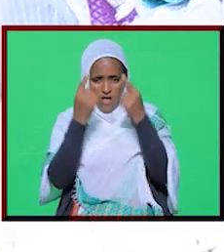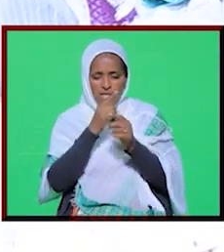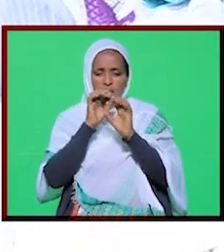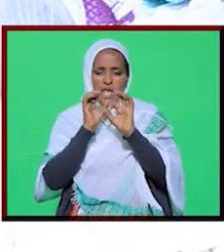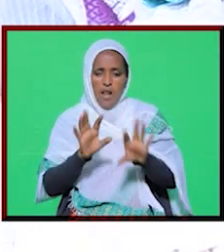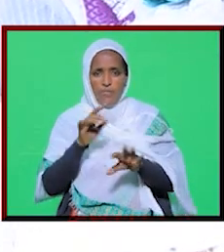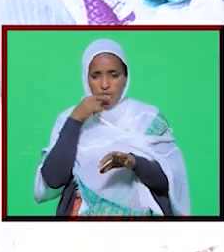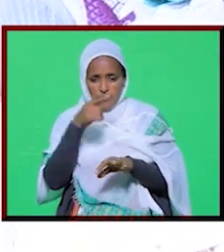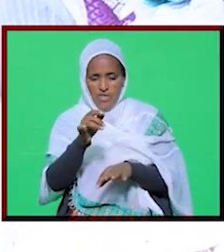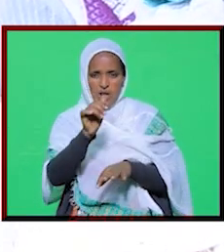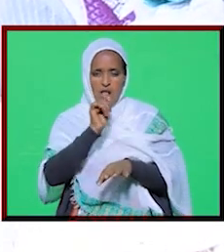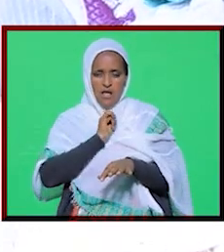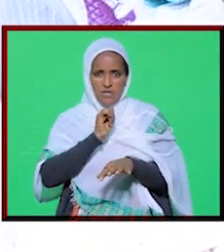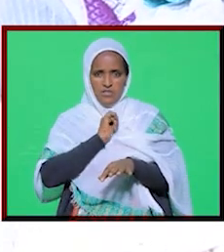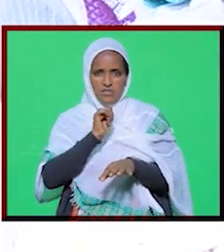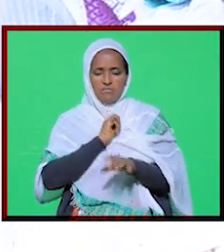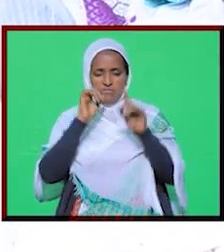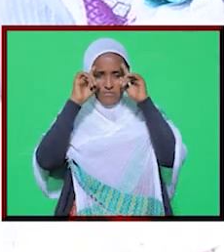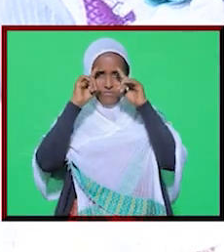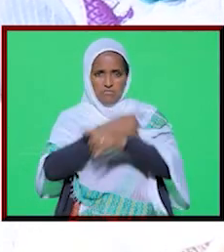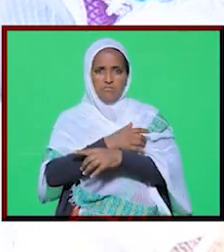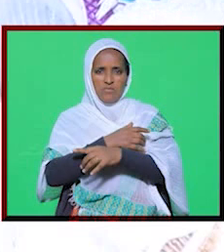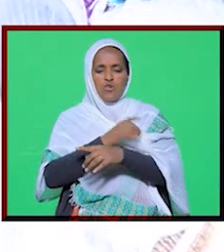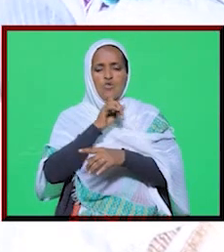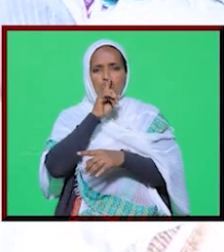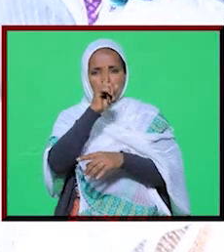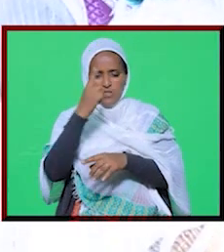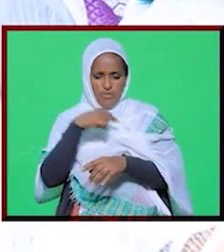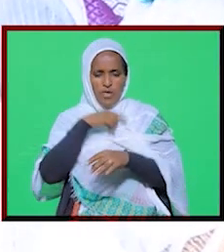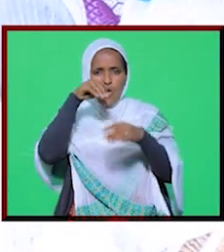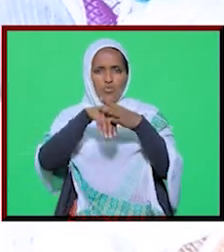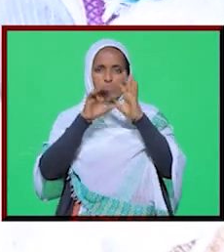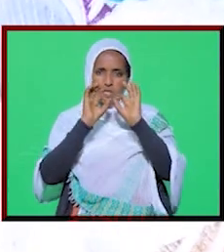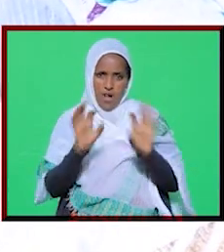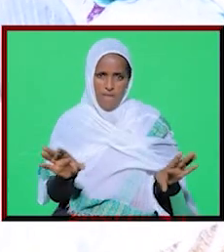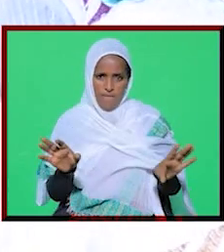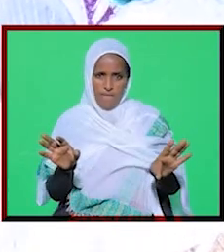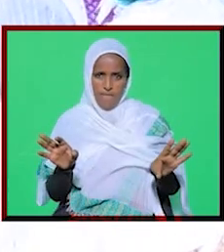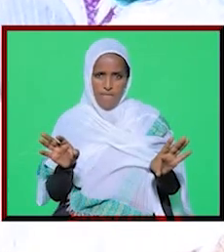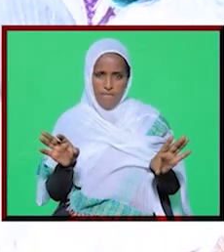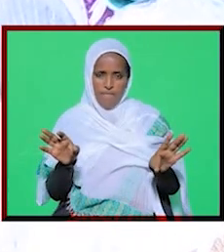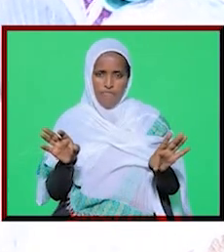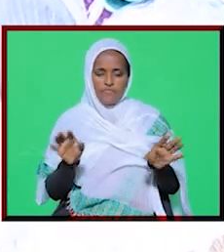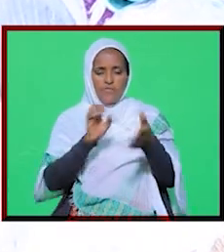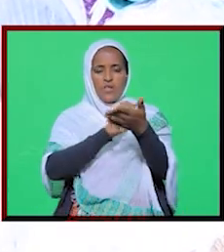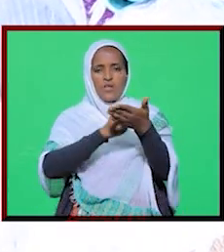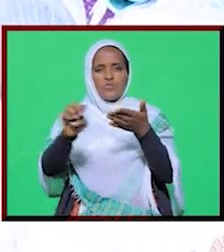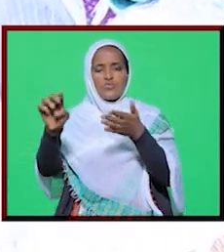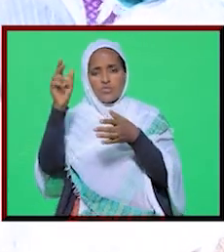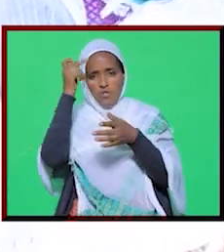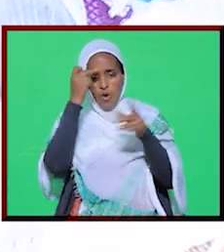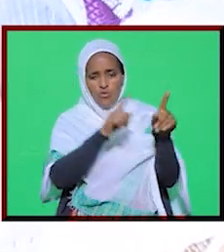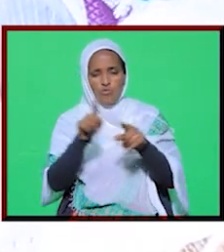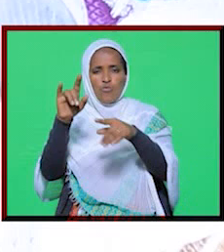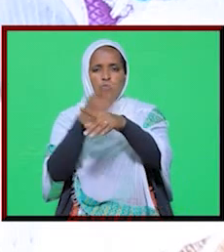የለብንም ብንል ራሳችንን እናስታለን፣ እውነትም በእኛ ውስጥ የለም ይላል። ቅዱስ ዳዊት